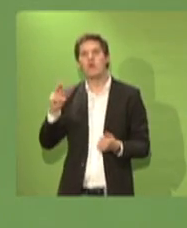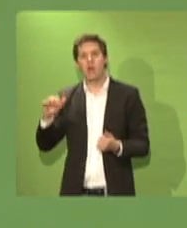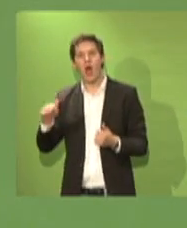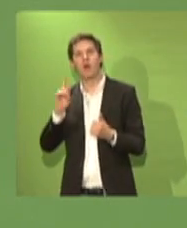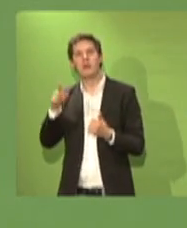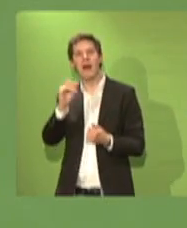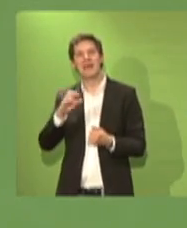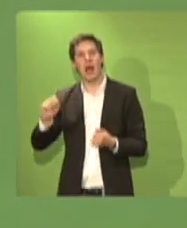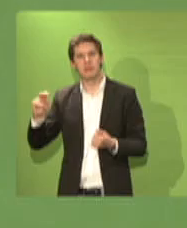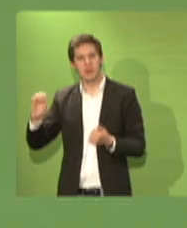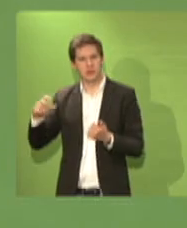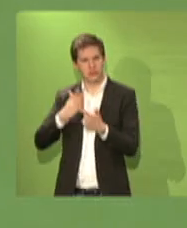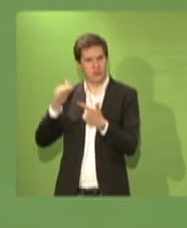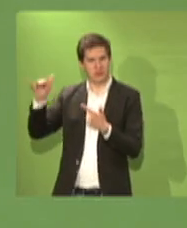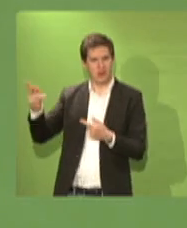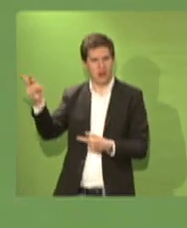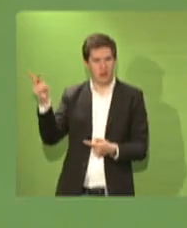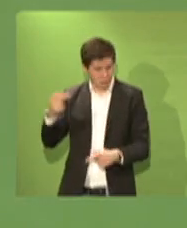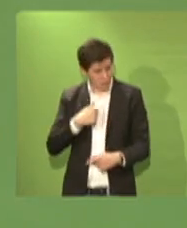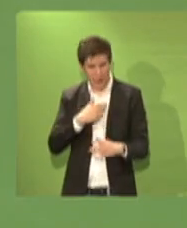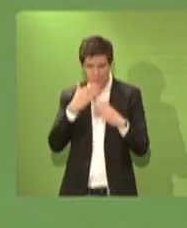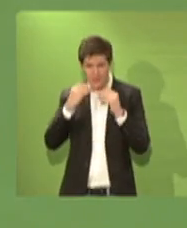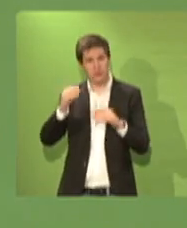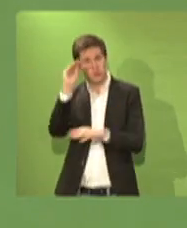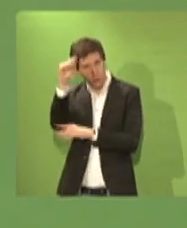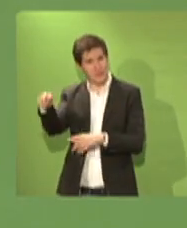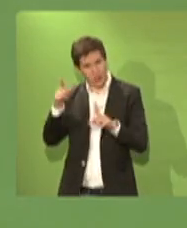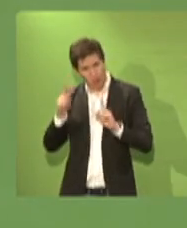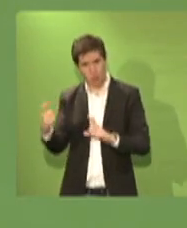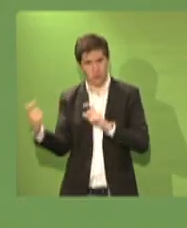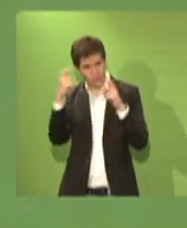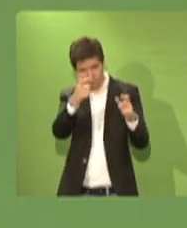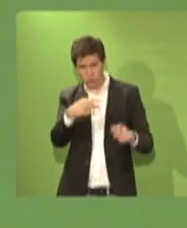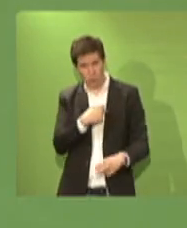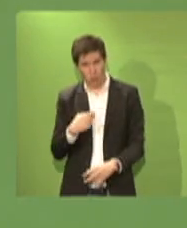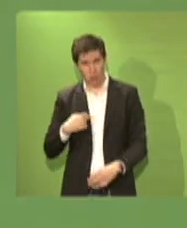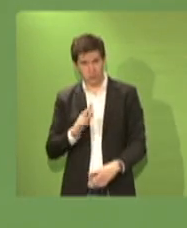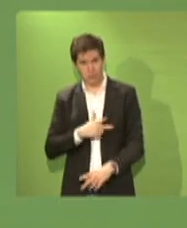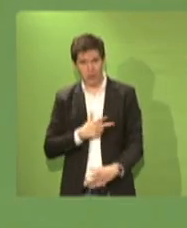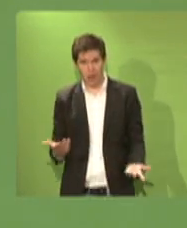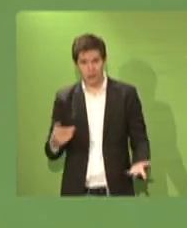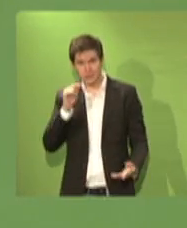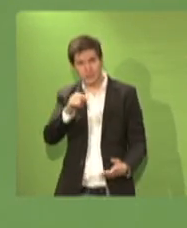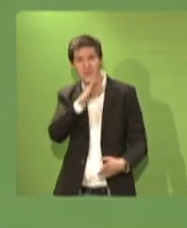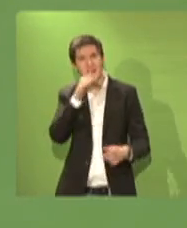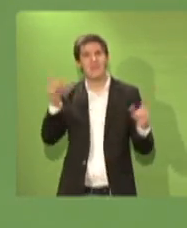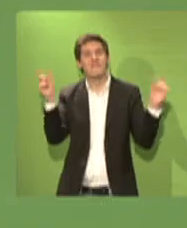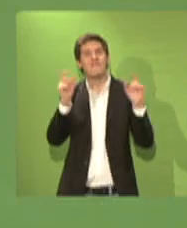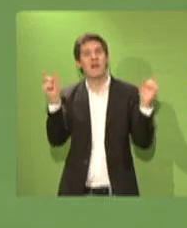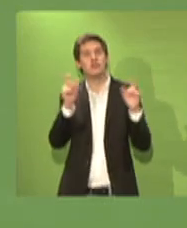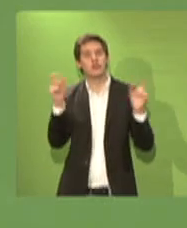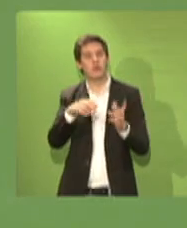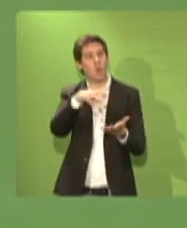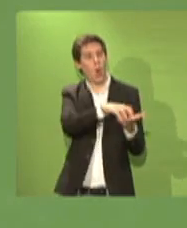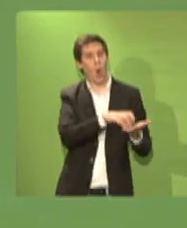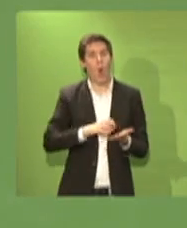da. Macht das auch in Zukunft, es lohnt sich. Wir haben auch tolle Veranstaltungsorte in ländlichen